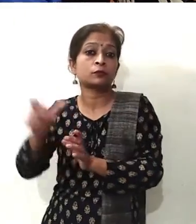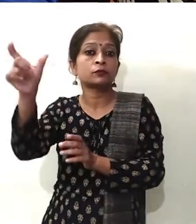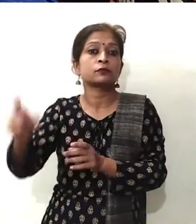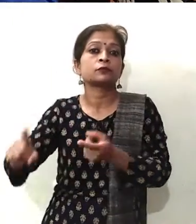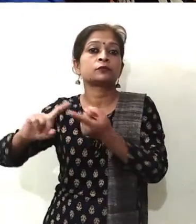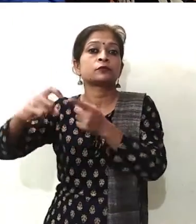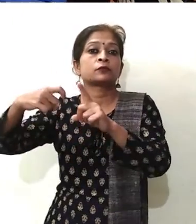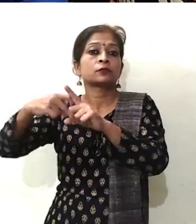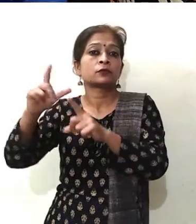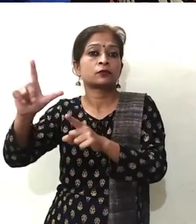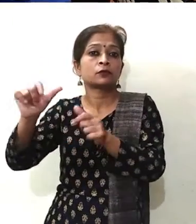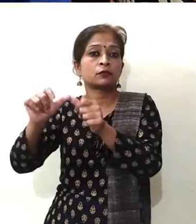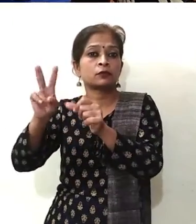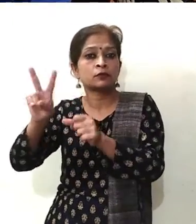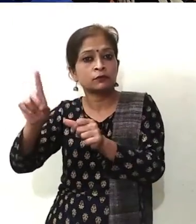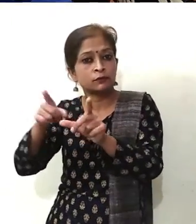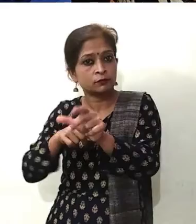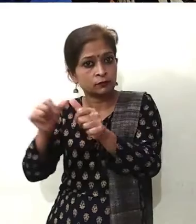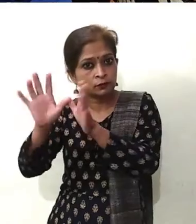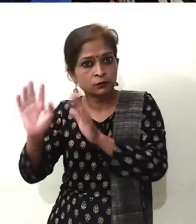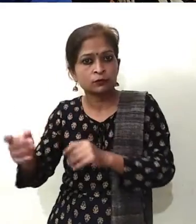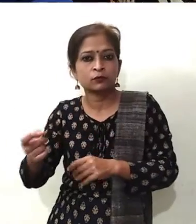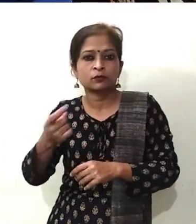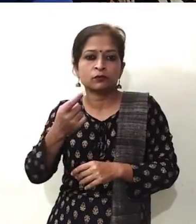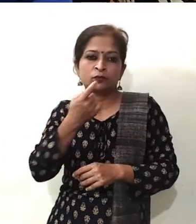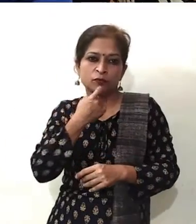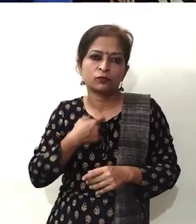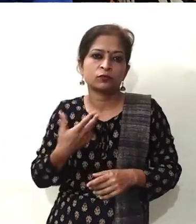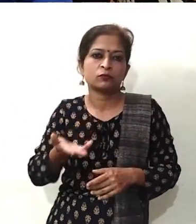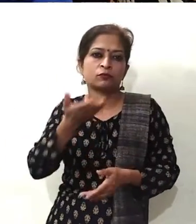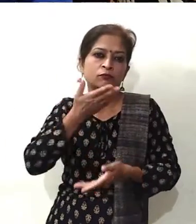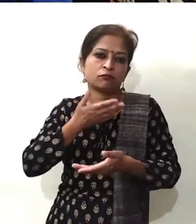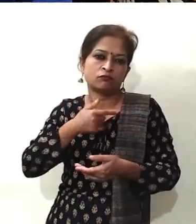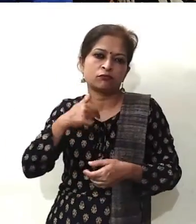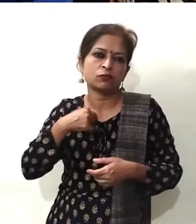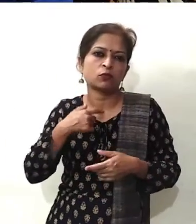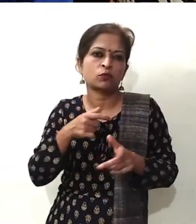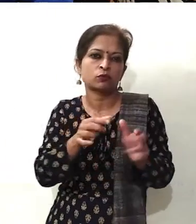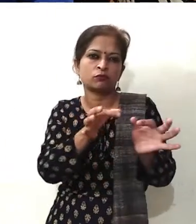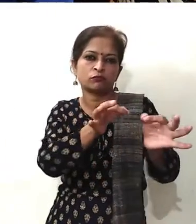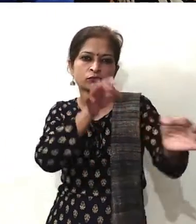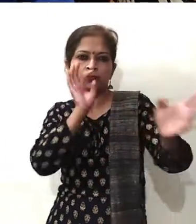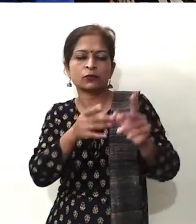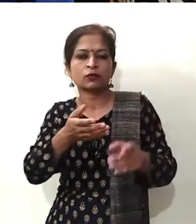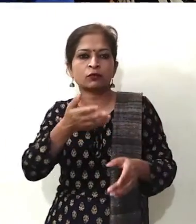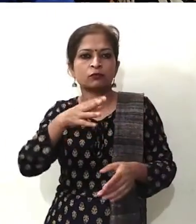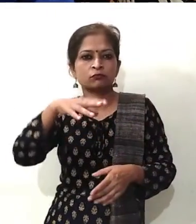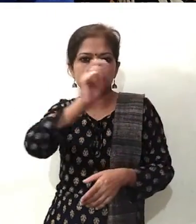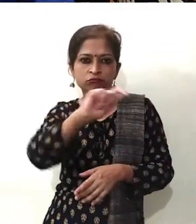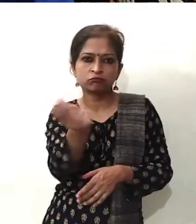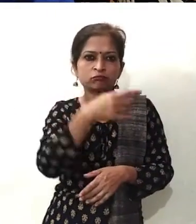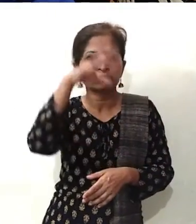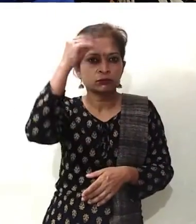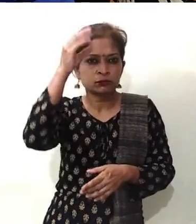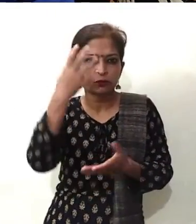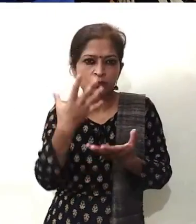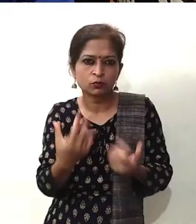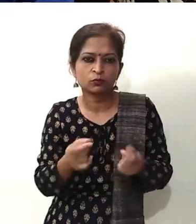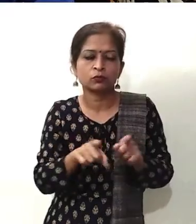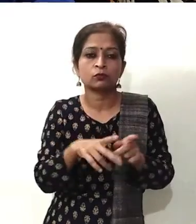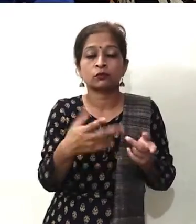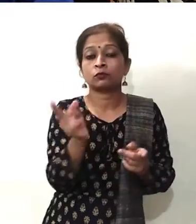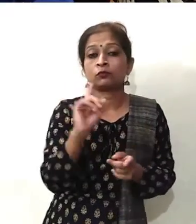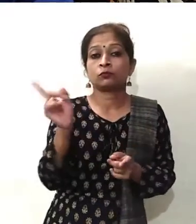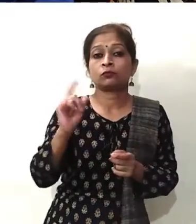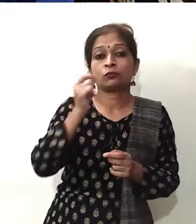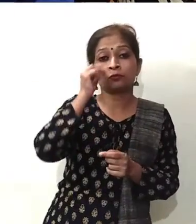आचार्य द्रोण का था, बोला मुझे भी सिखाएं आप। तो आचार्य द्रोण ने कहा लेकिन मैं तो वचनबद्ध हूँ, नमक खाता हूँ राजवंशियों का,